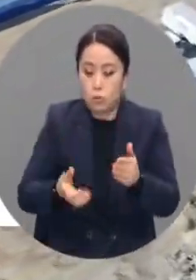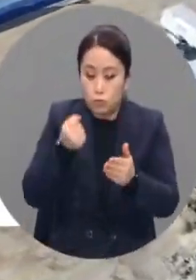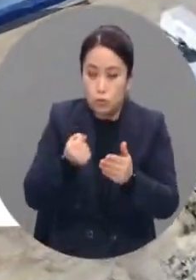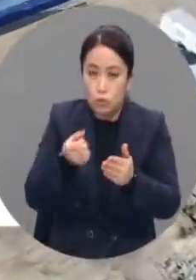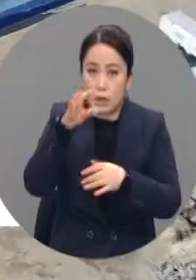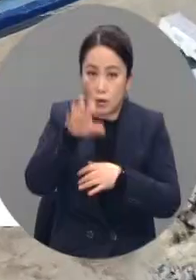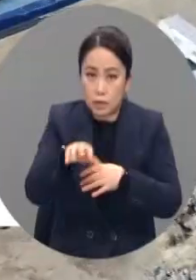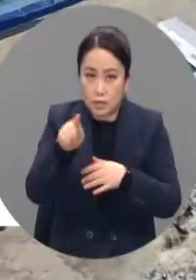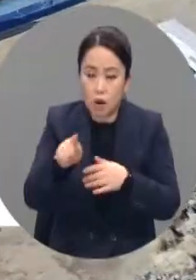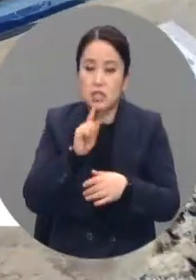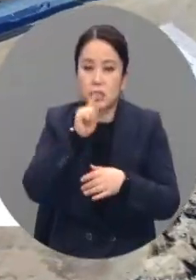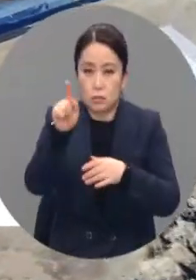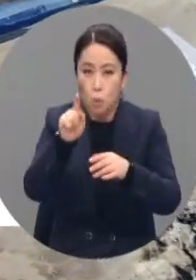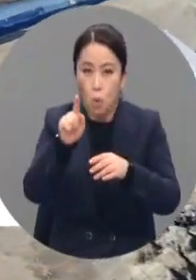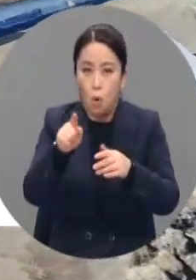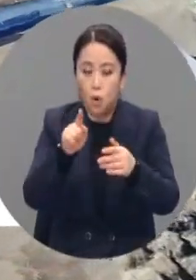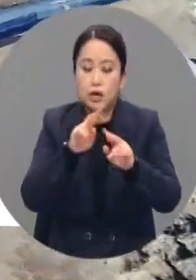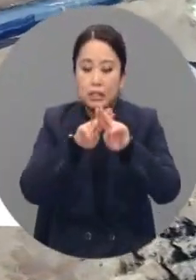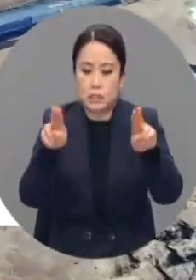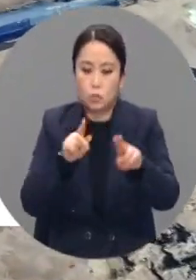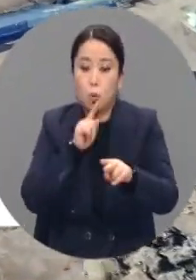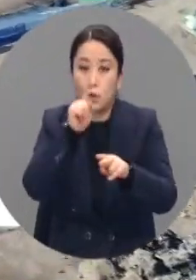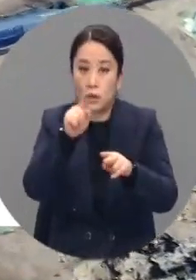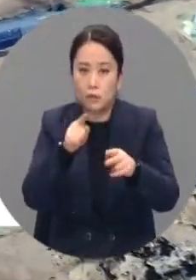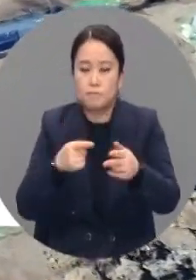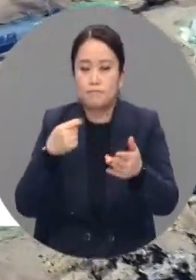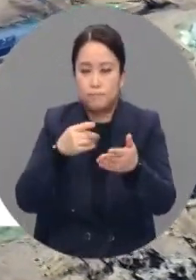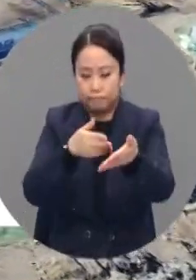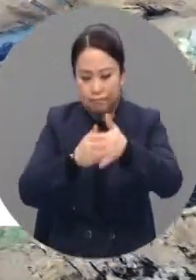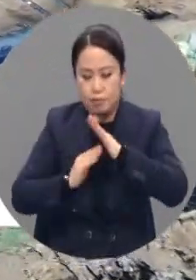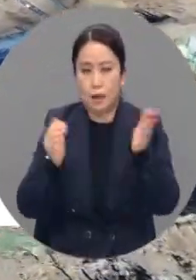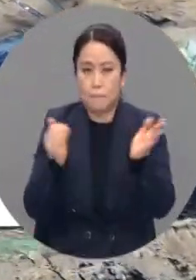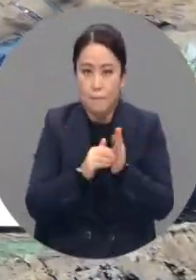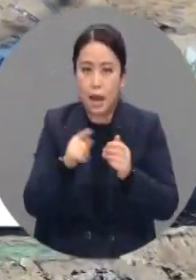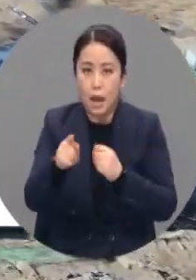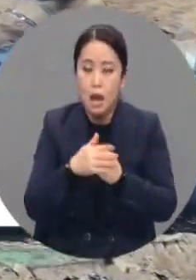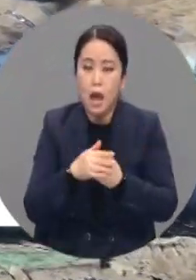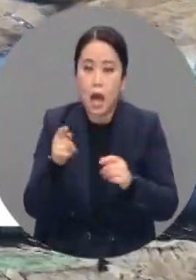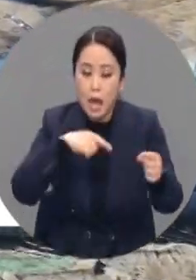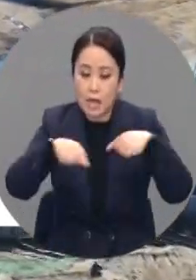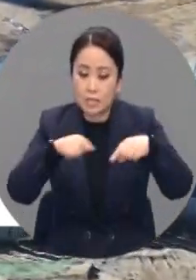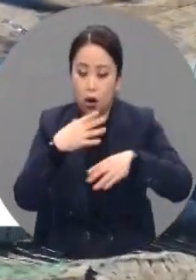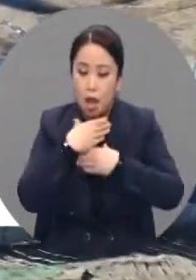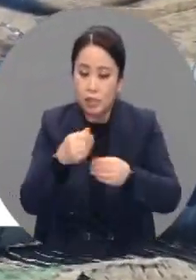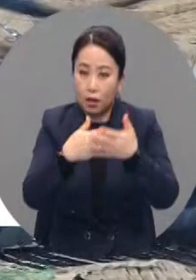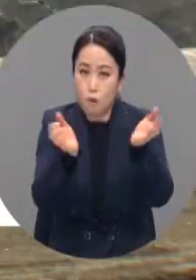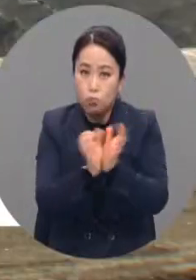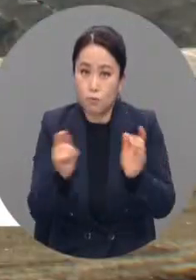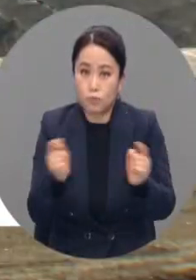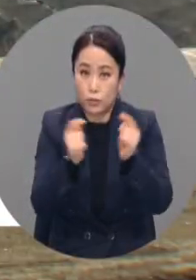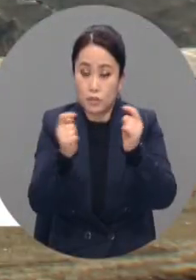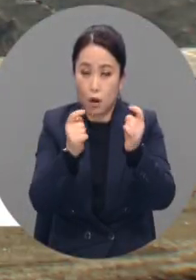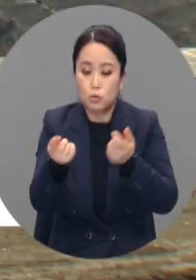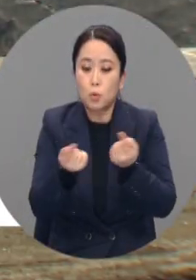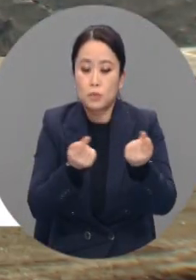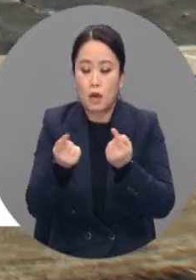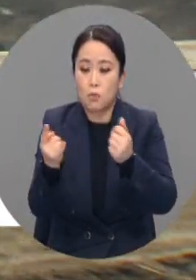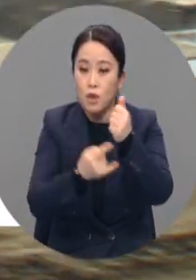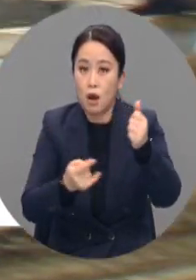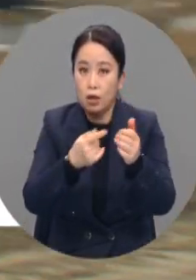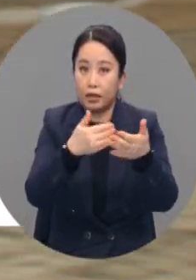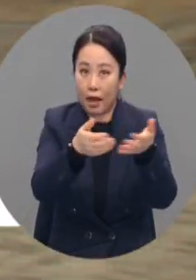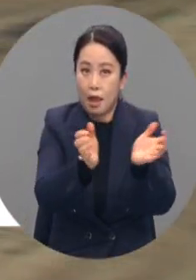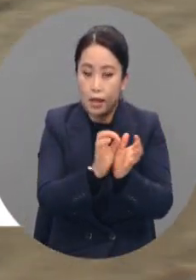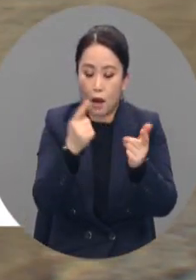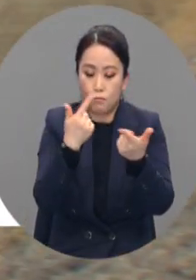소송을 기각했습니다 지난 5월 행정안전부 중앙 분쟁 조정 위원회 가 영조 고가도로를 기준으로 북항